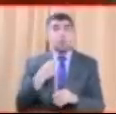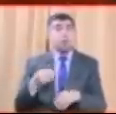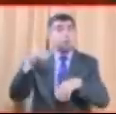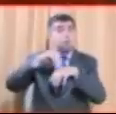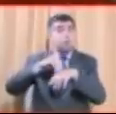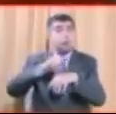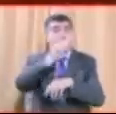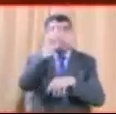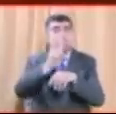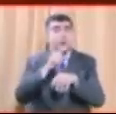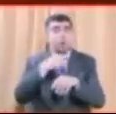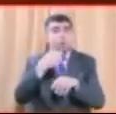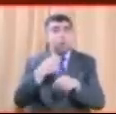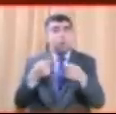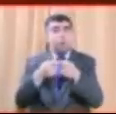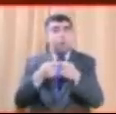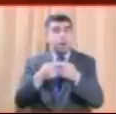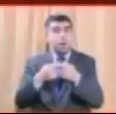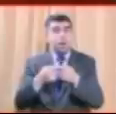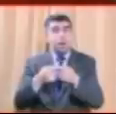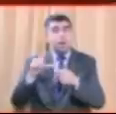لكم، أتاي خفضنا الجمرك